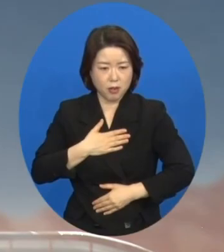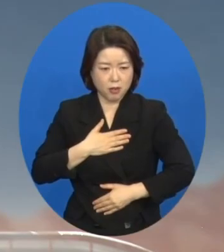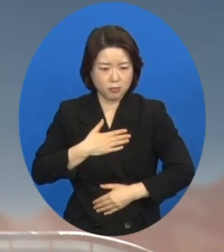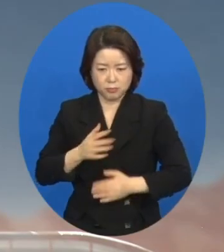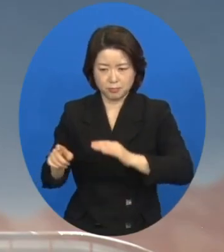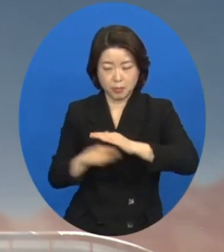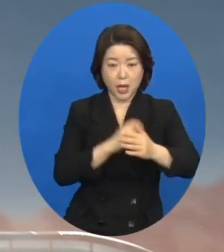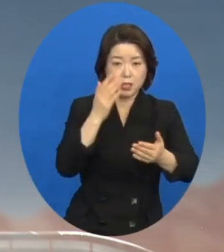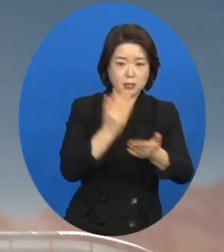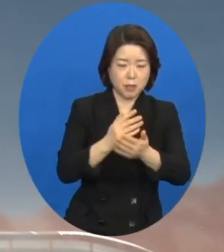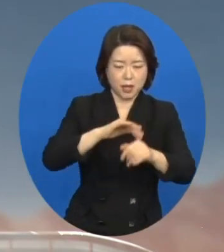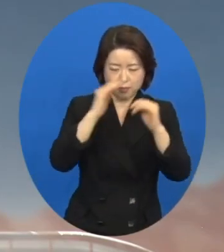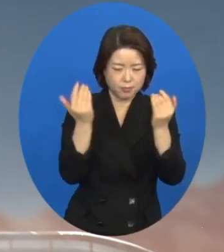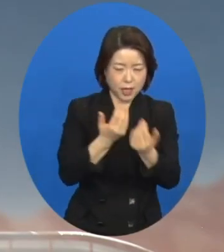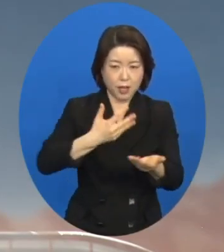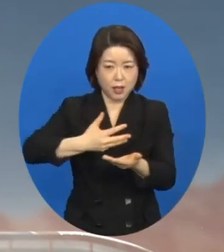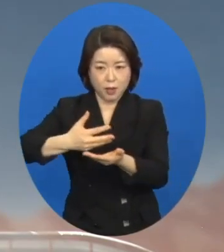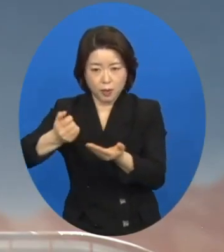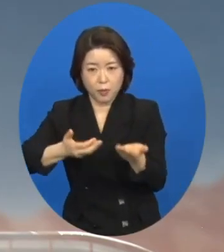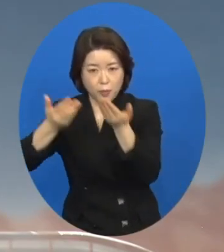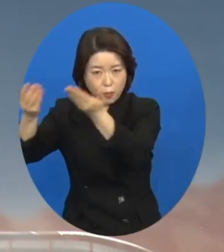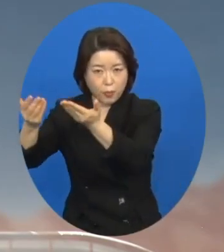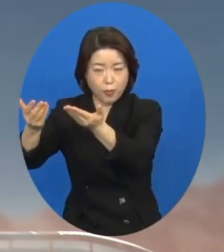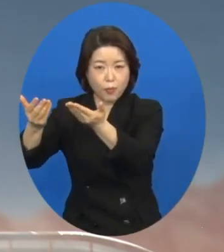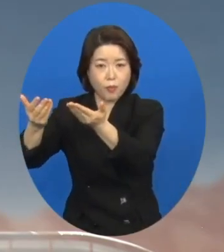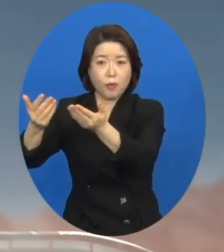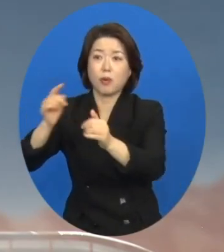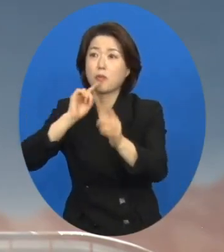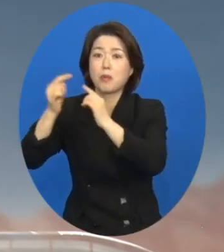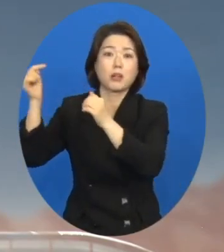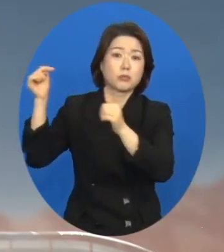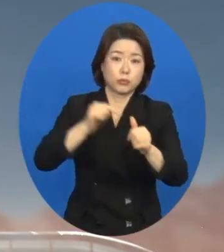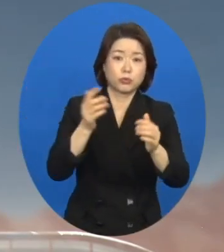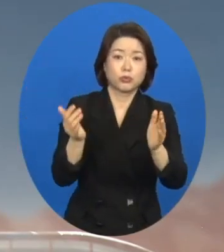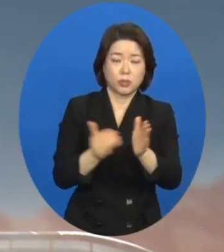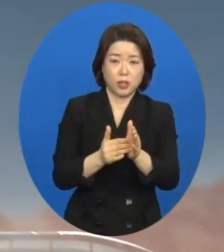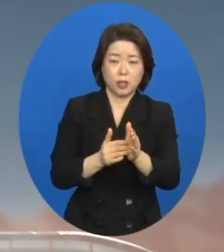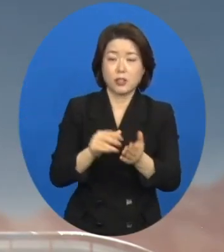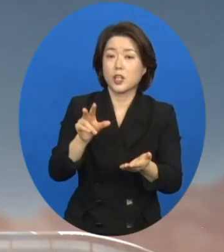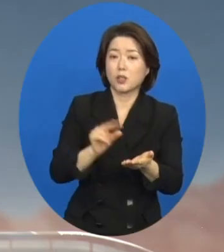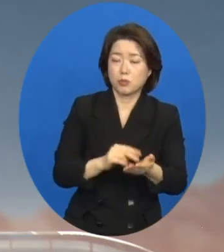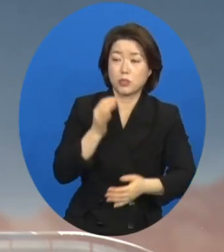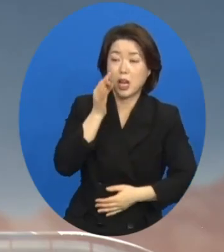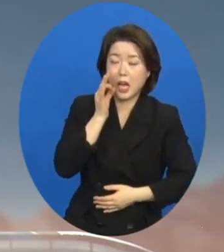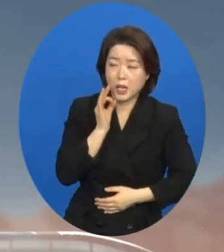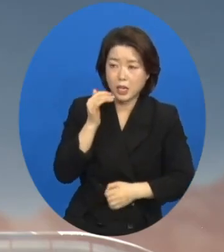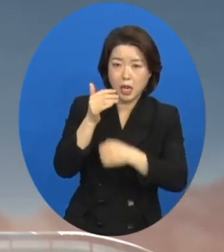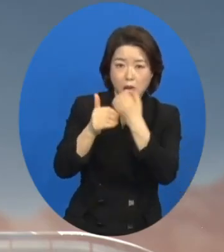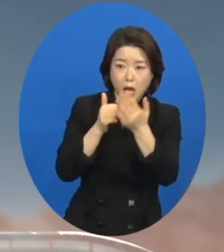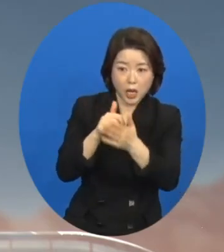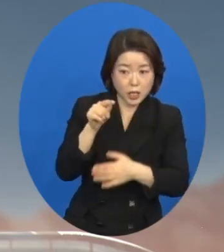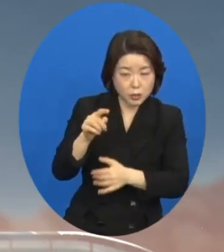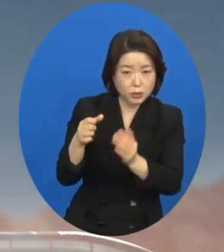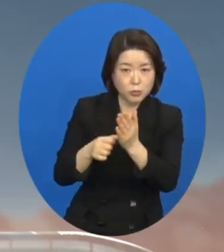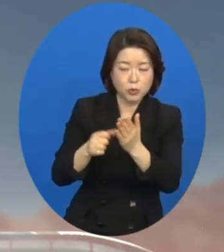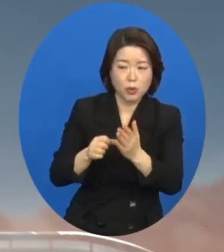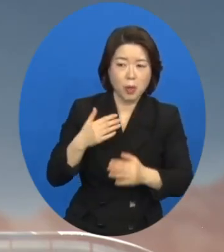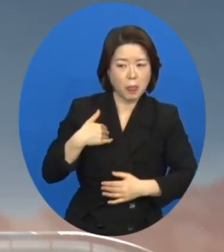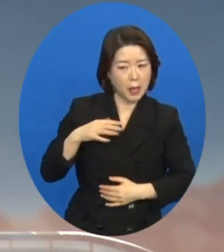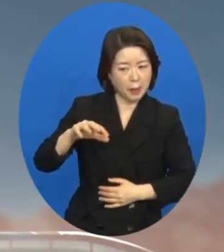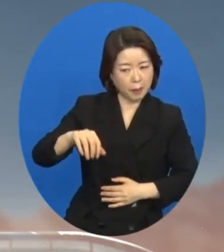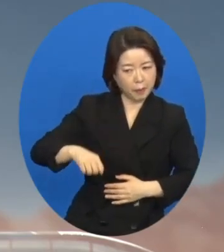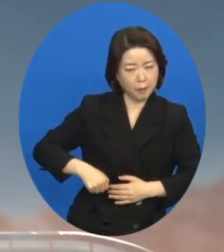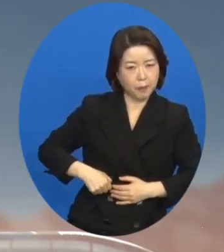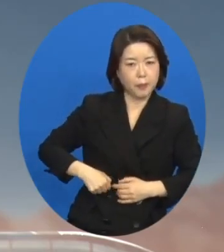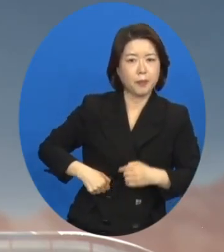말고 다 나에게 바치라고 말씀을 하셨어요. 문제는 아간은 하나님의 것을 나의 것으로